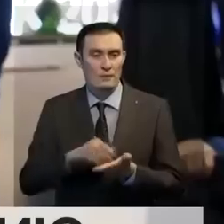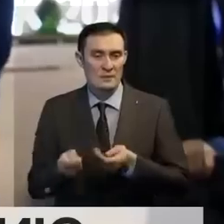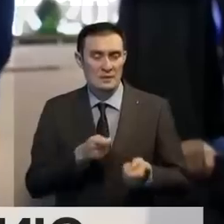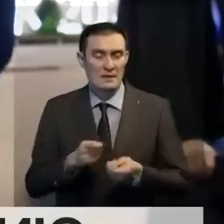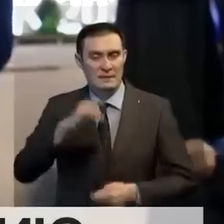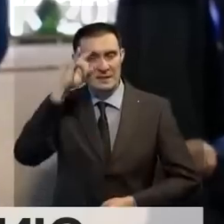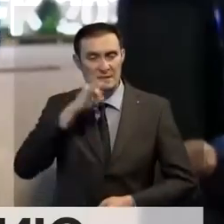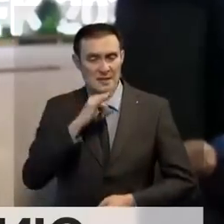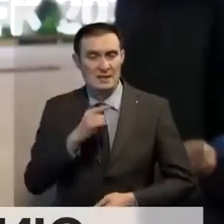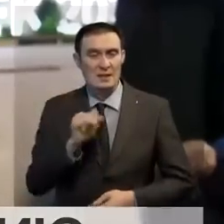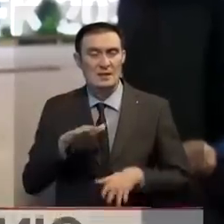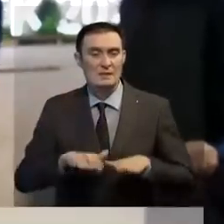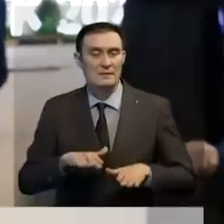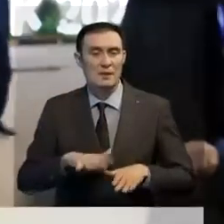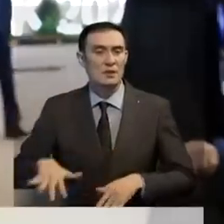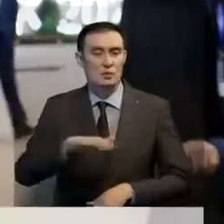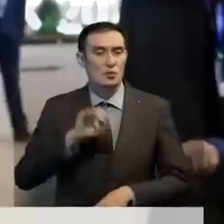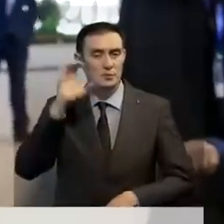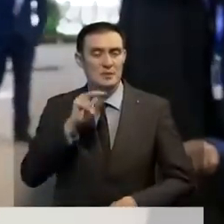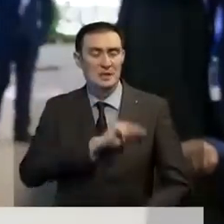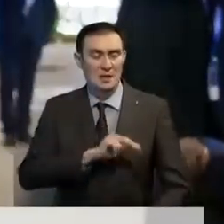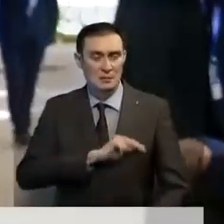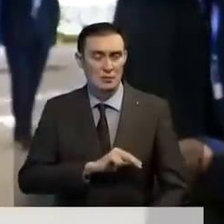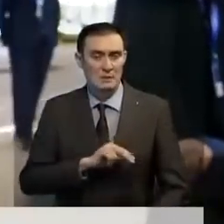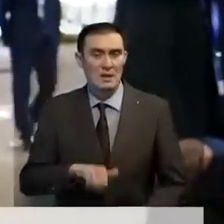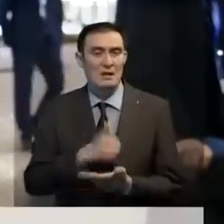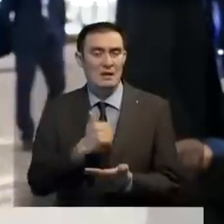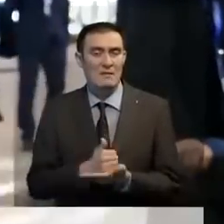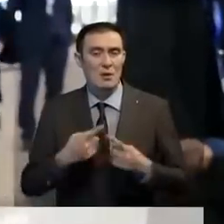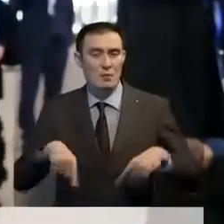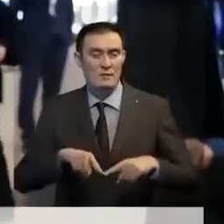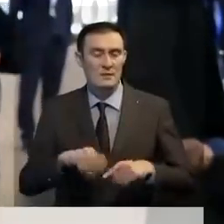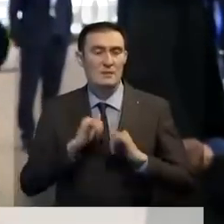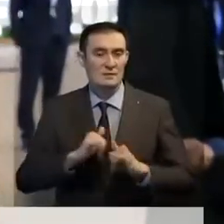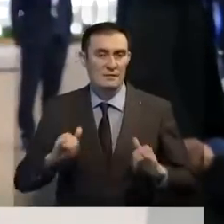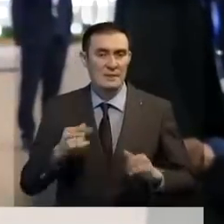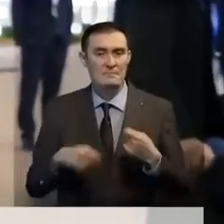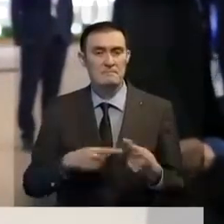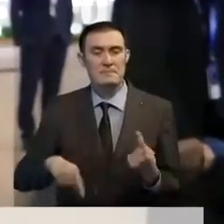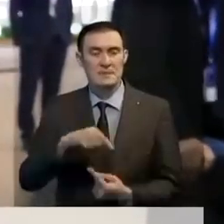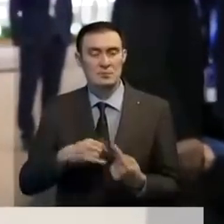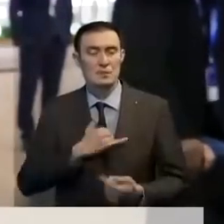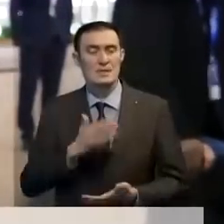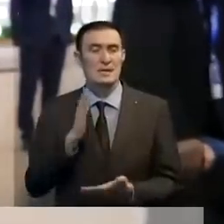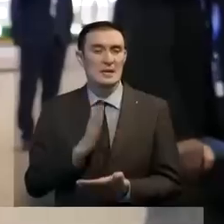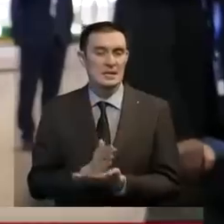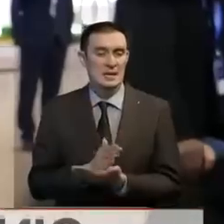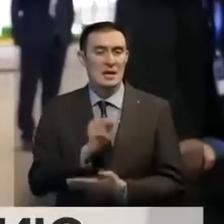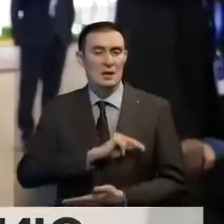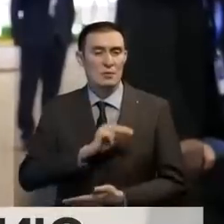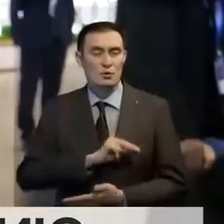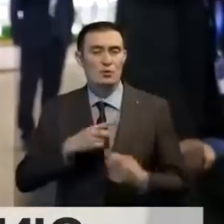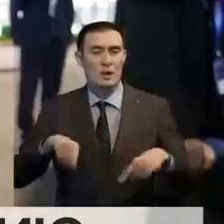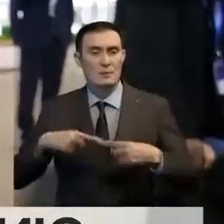юридически полностью присутствуем в территории Узбекистана. Я глава этого офиса, и мы развиваем бизнес. У нас есть работающие